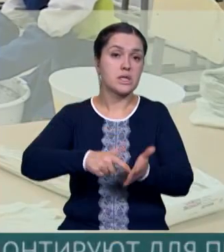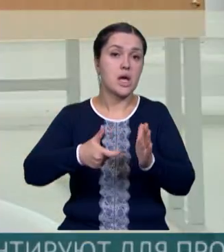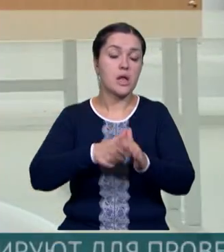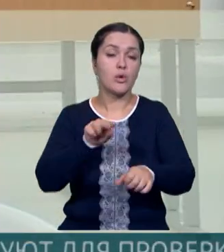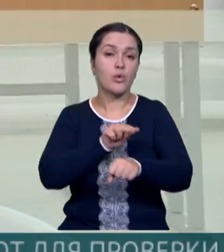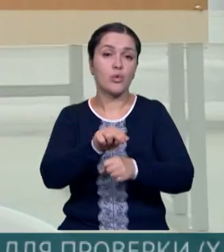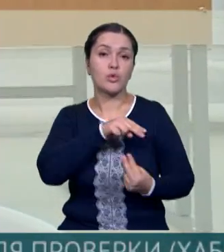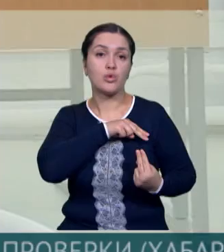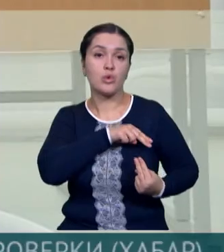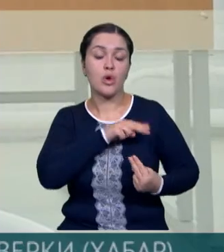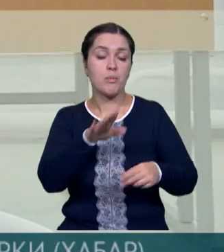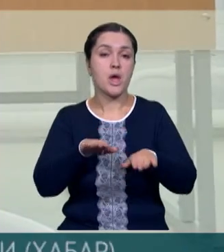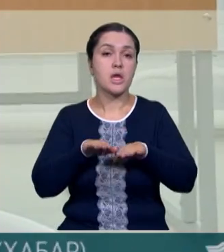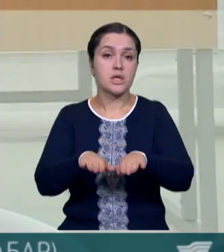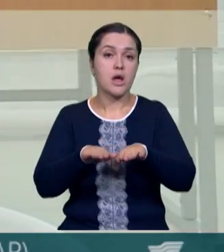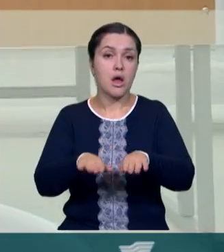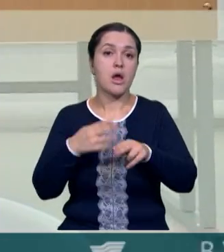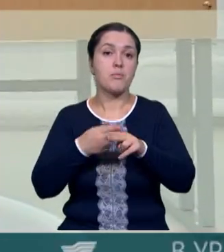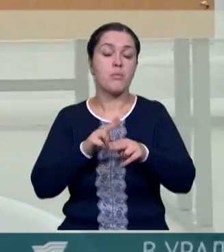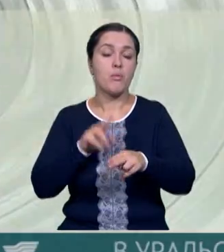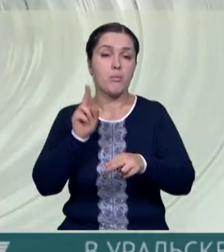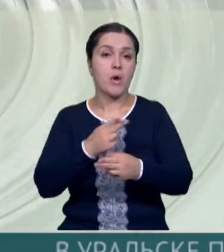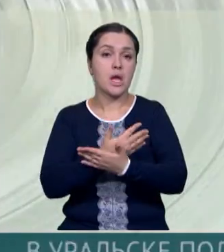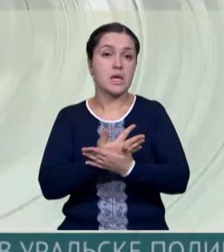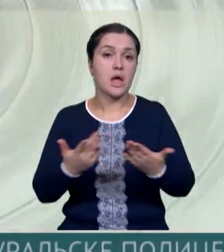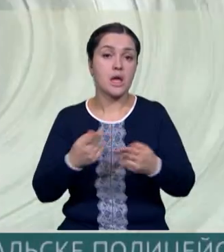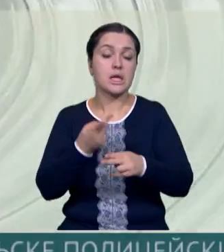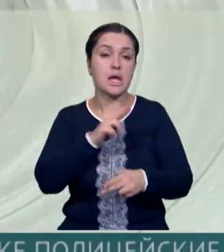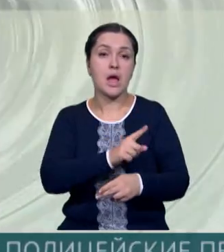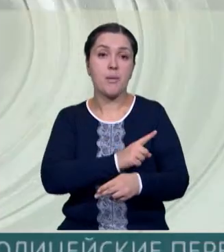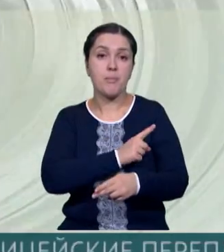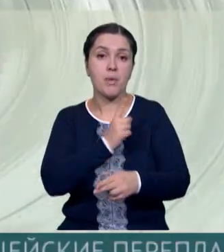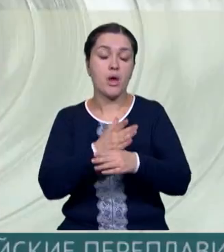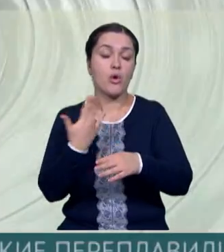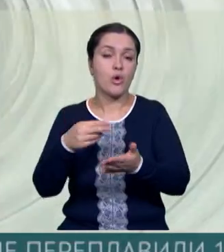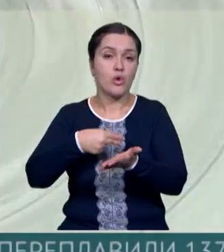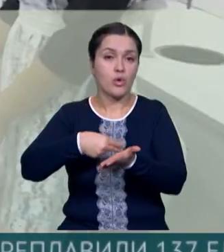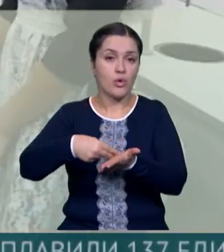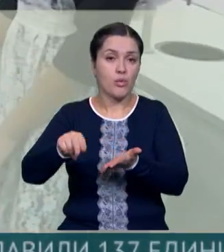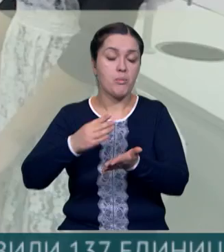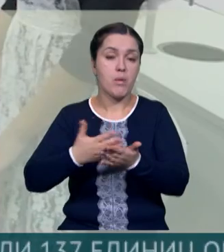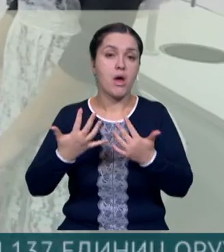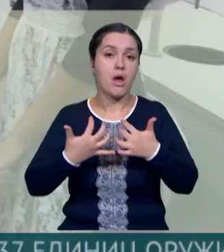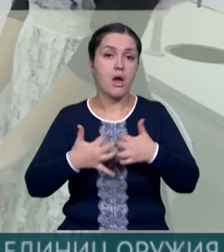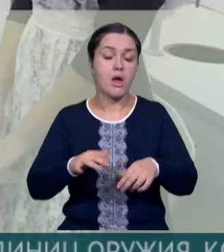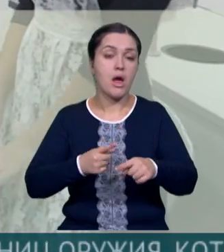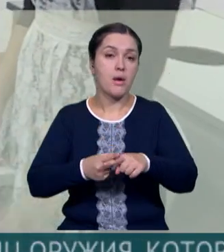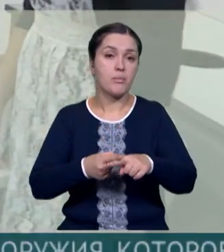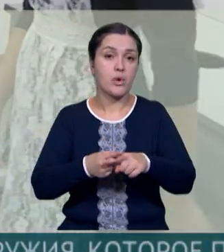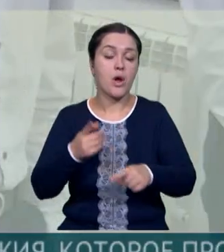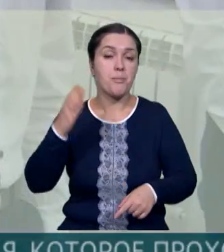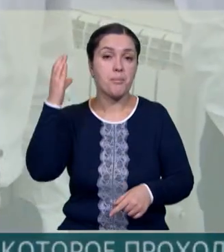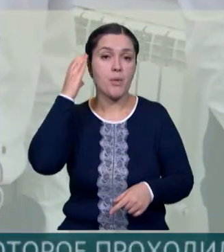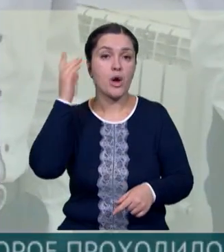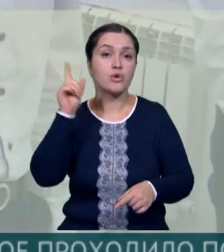труда детей будут обучать швейному и гончарному ремеслу. Для мастерских уже закупили необходимые оборудование. Давайте